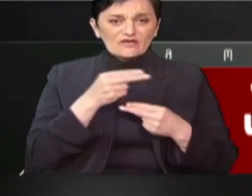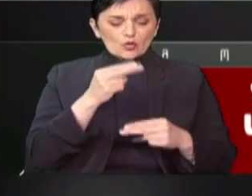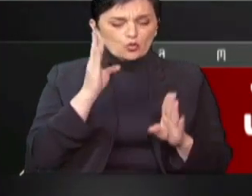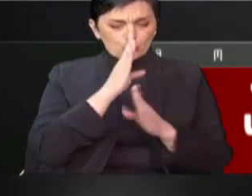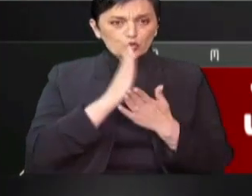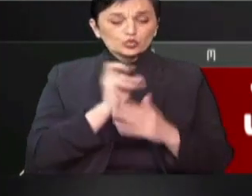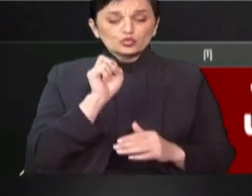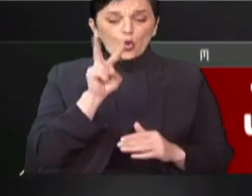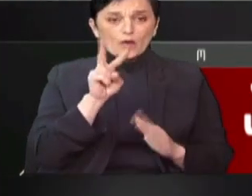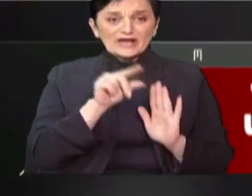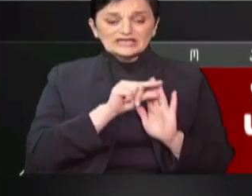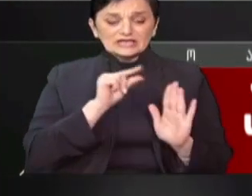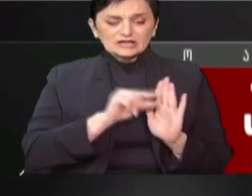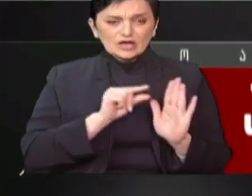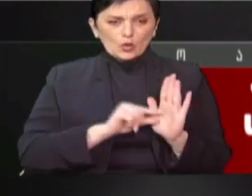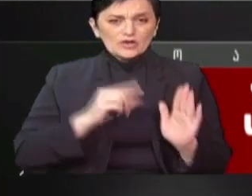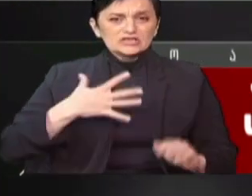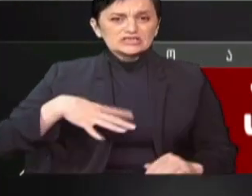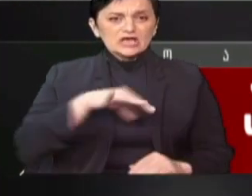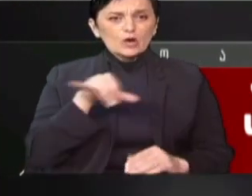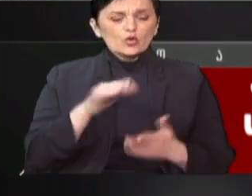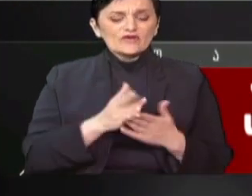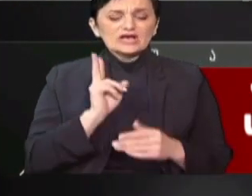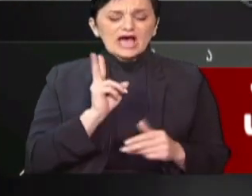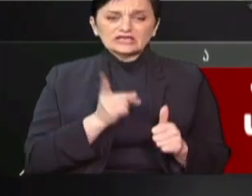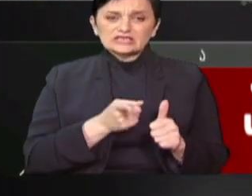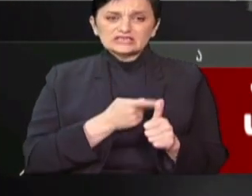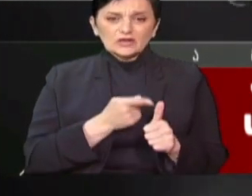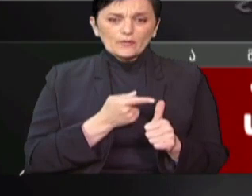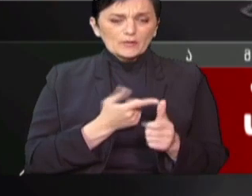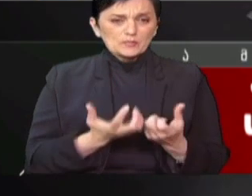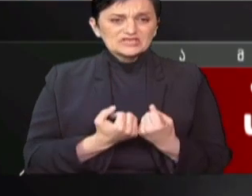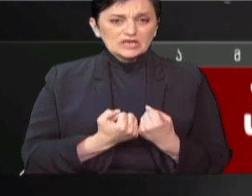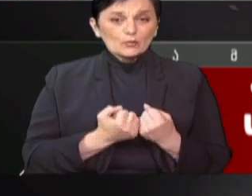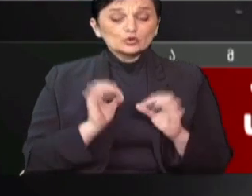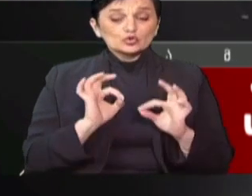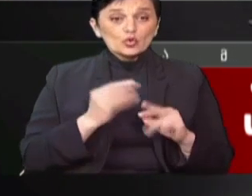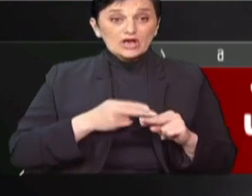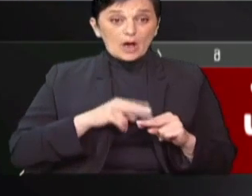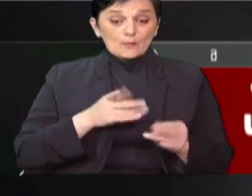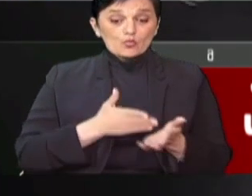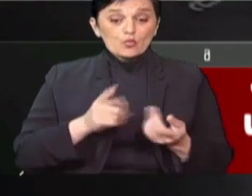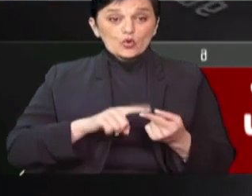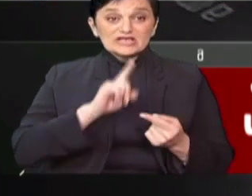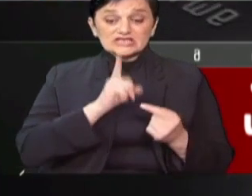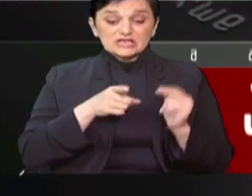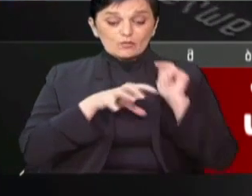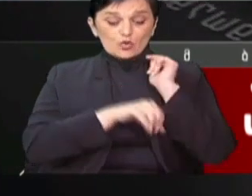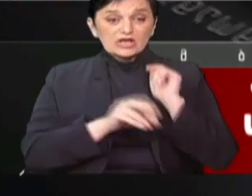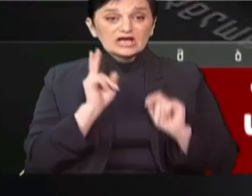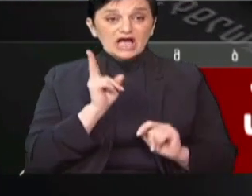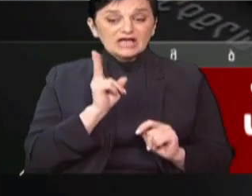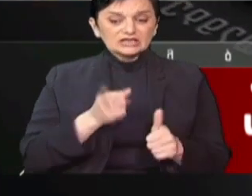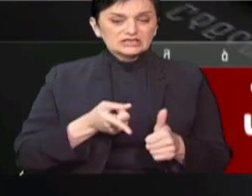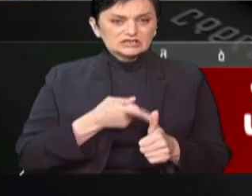იქნება ის 12 რეკომენდაცია, რომელიც საქართველოს აქვს კანდიდატის სტატუსის მისაღებად. Სწორედ ამ ფონზე, როდესაც წლის ბოლოსთვის კანდიდატის